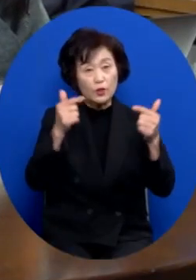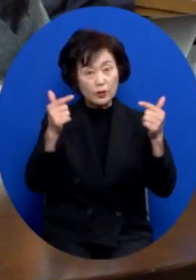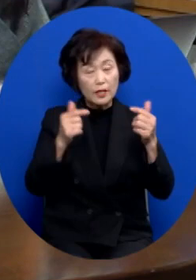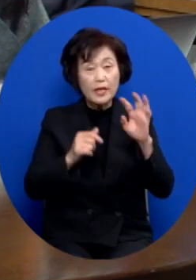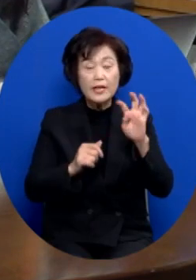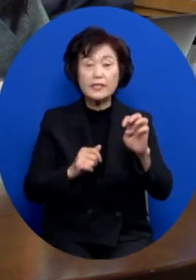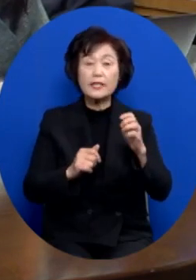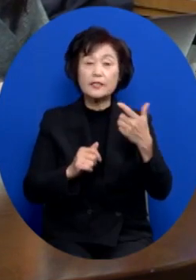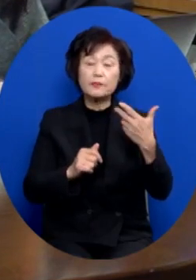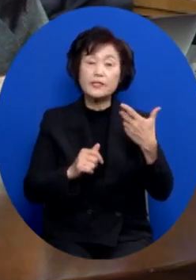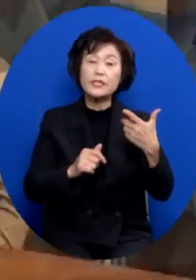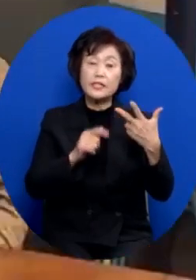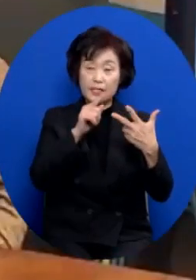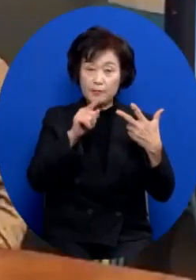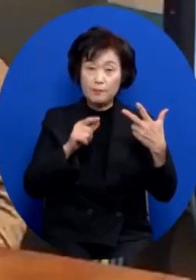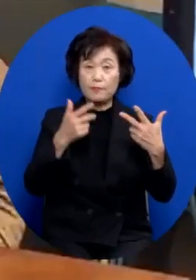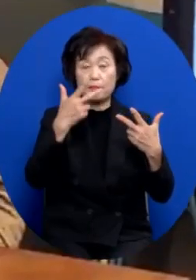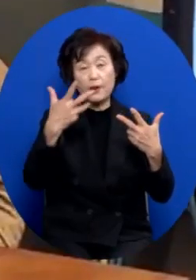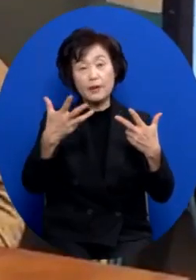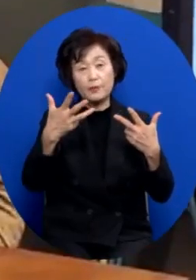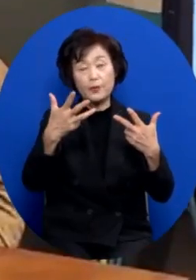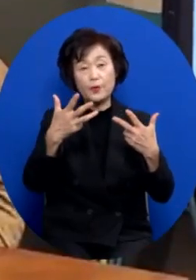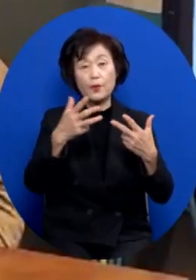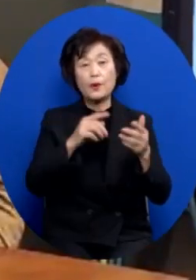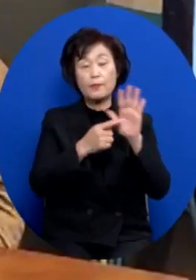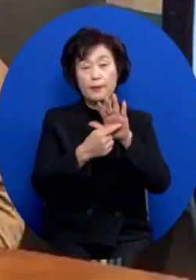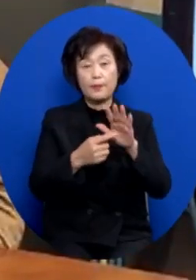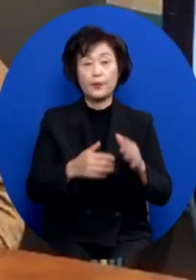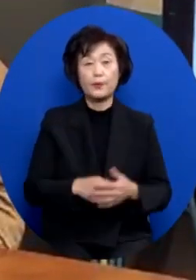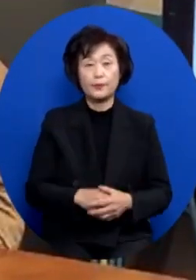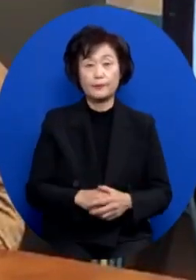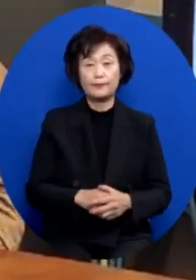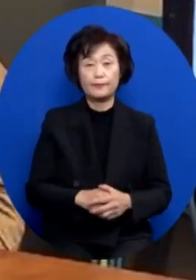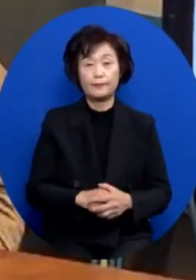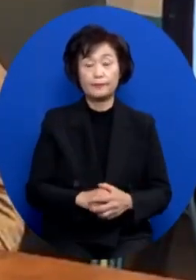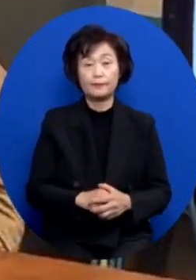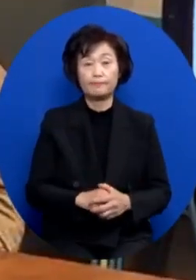47.8% 달했습니다 CTS 뉴스 김입니다